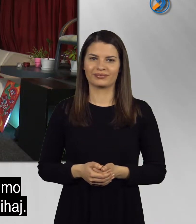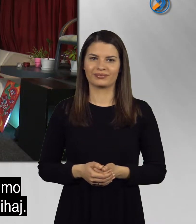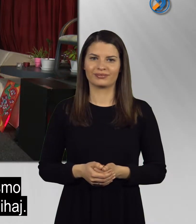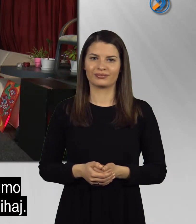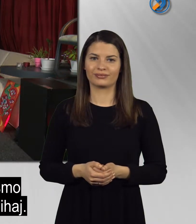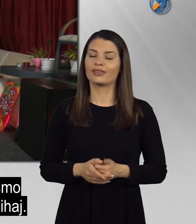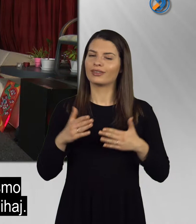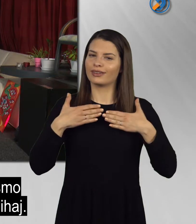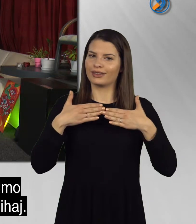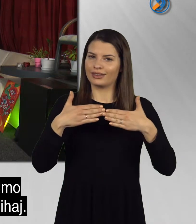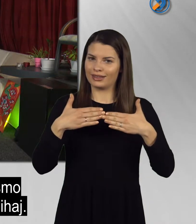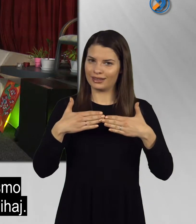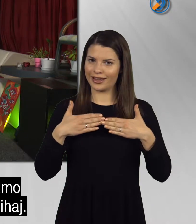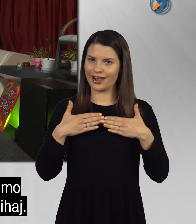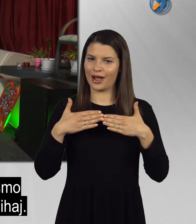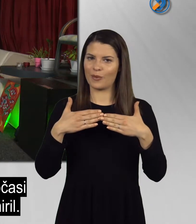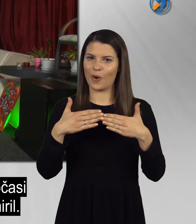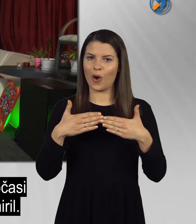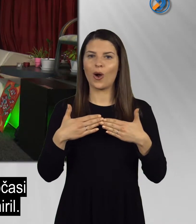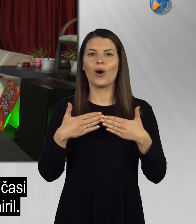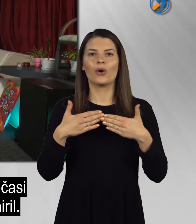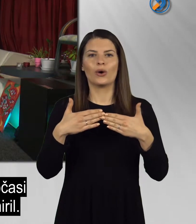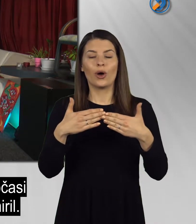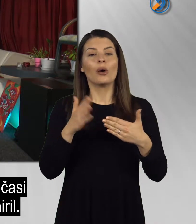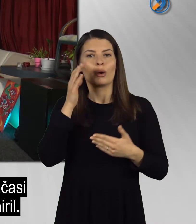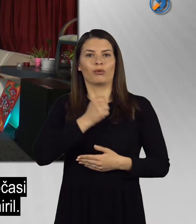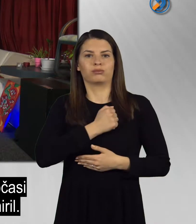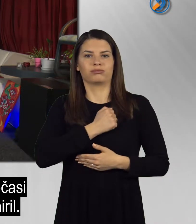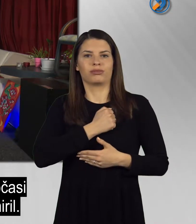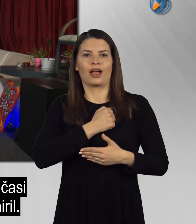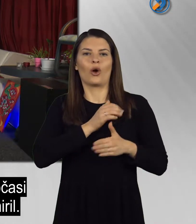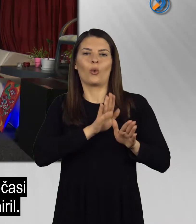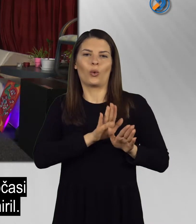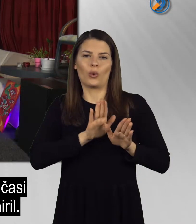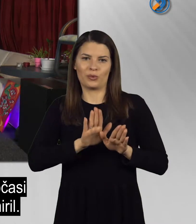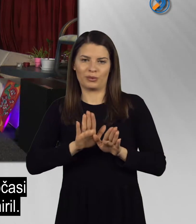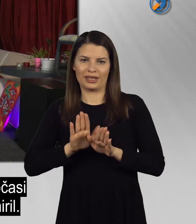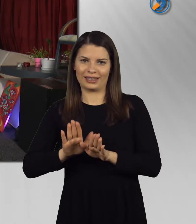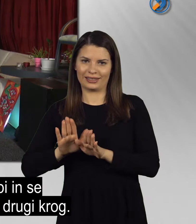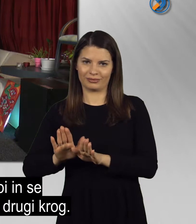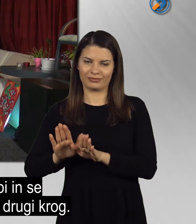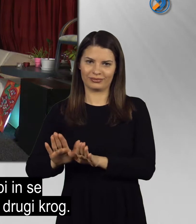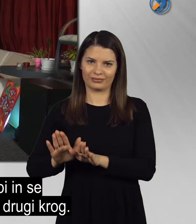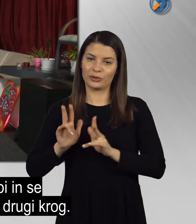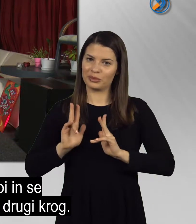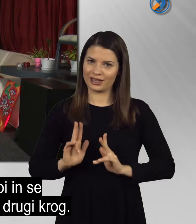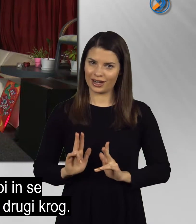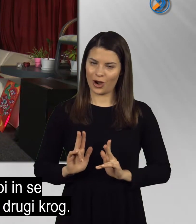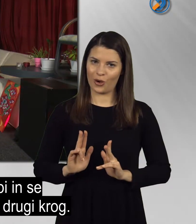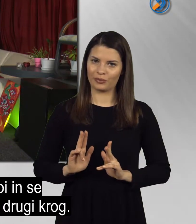In kar dihi, dihi, dihi, počasi se bo puls umiril, prideš malo k